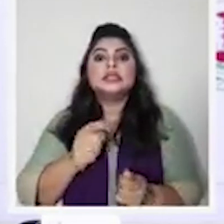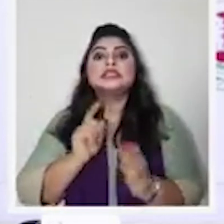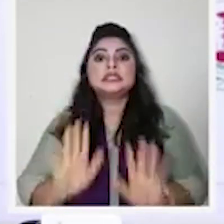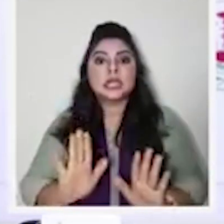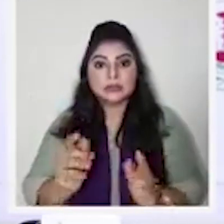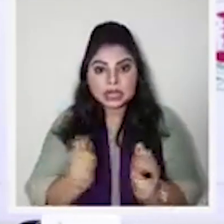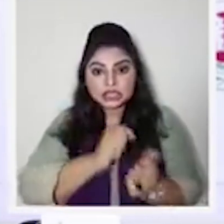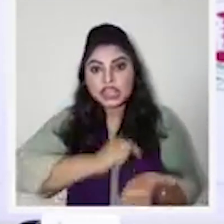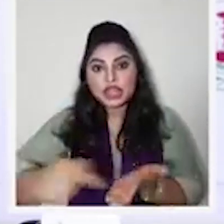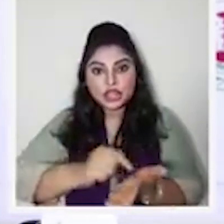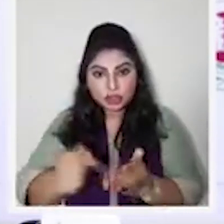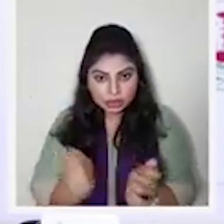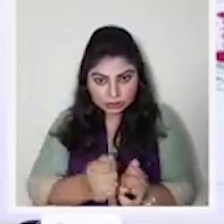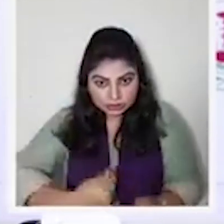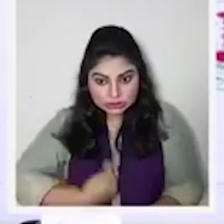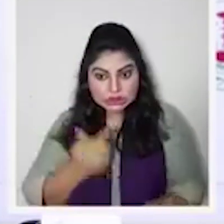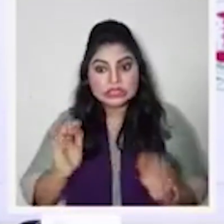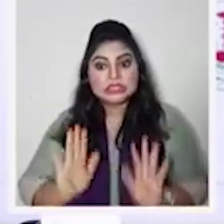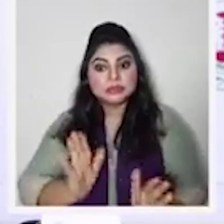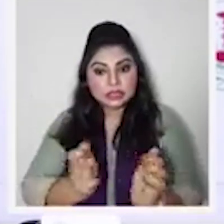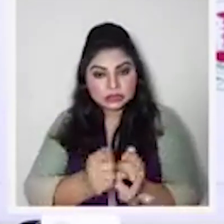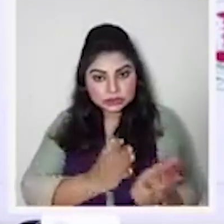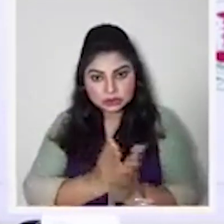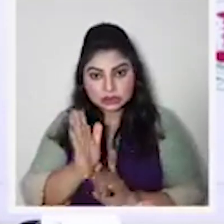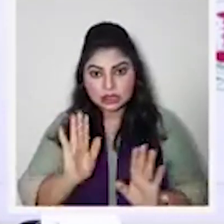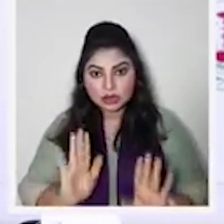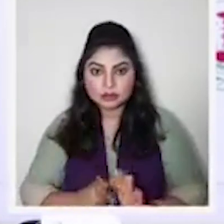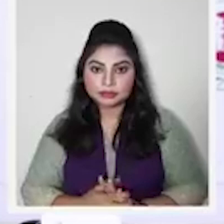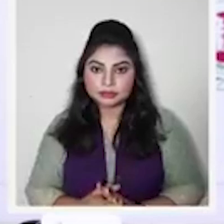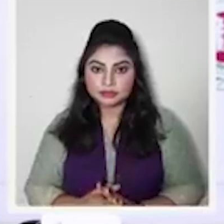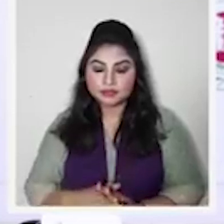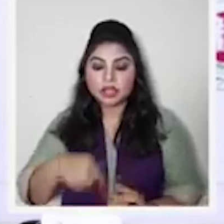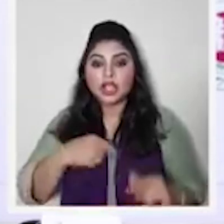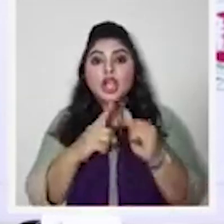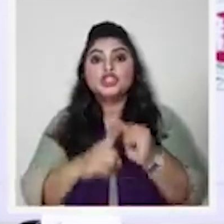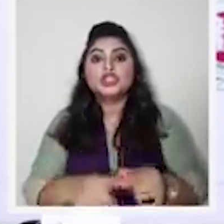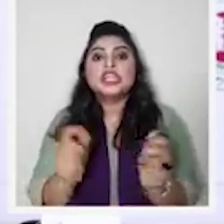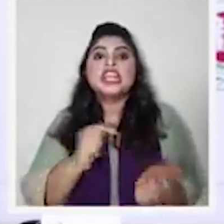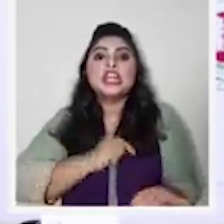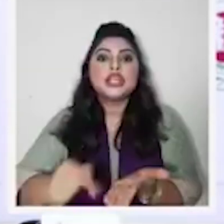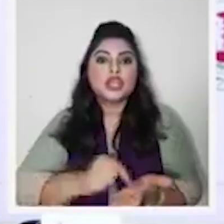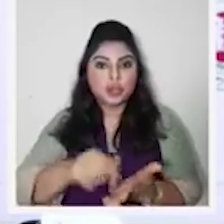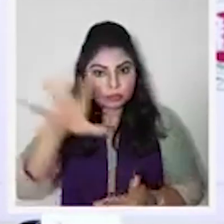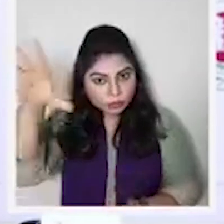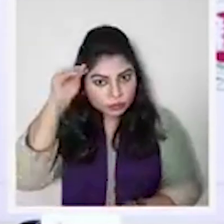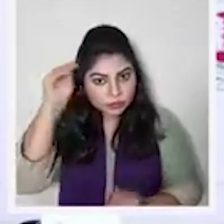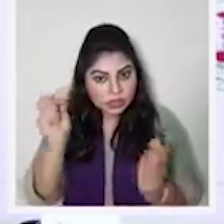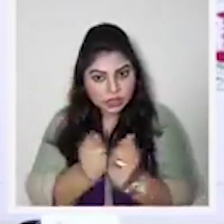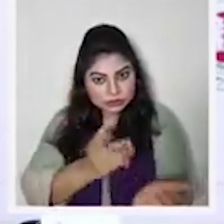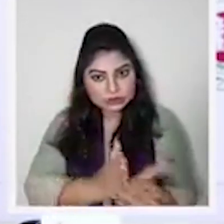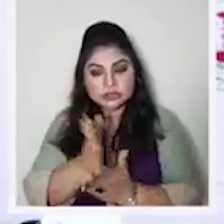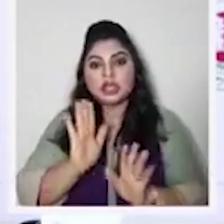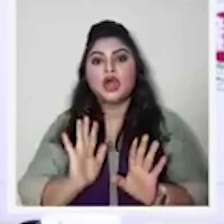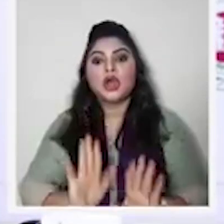যাচ্ছেন, তাদের জন্য নিজের স্বাস্থ্যবিধিগুলো সঠিকভাবে পালন ও নিয়মিত অভ্যাস করুন। ব্যক্তিগত সুরক্ষা